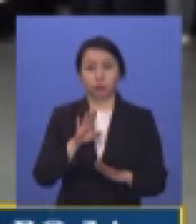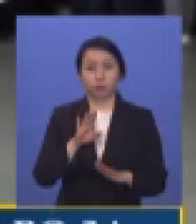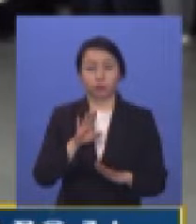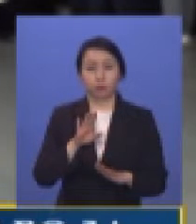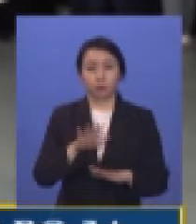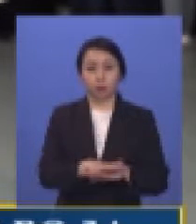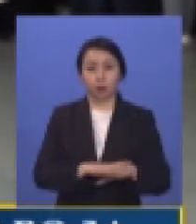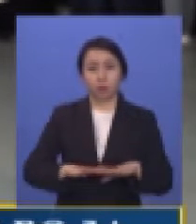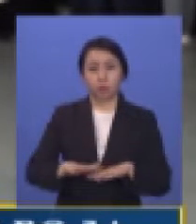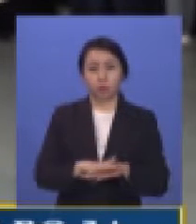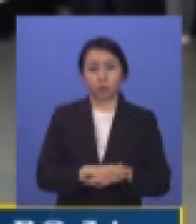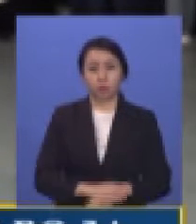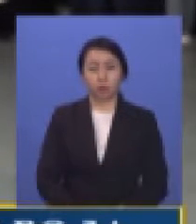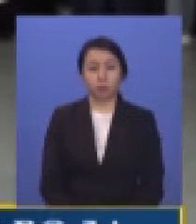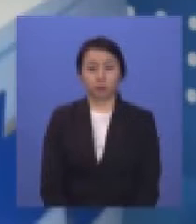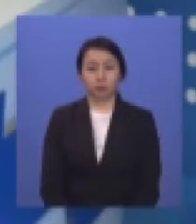благосостояния народа.